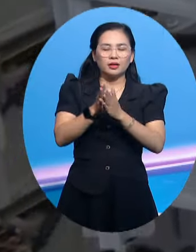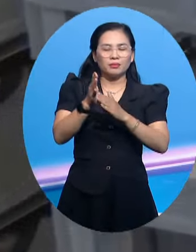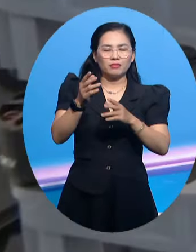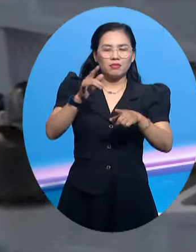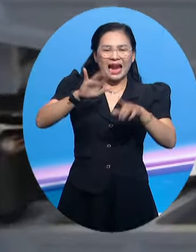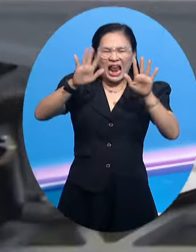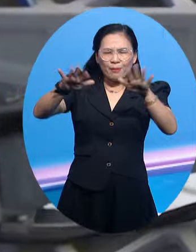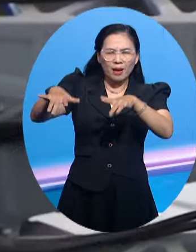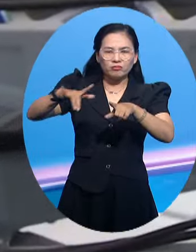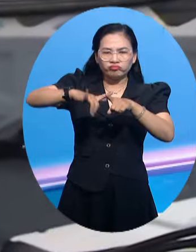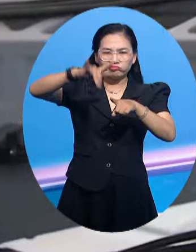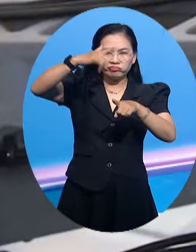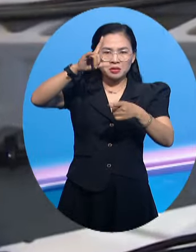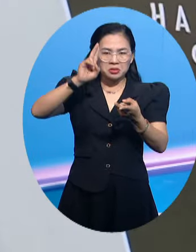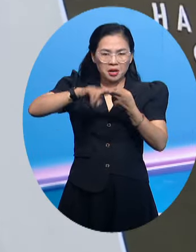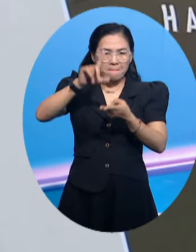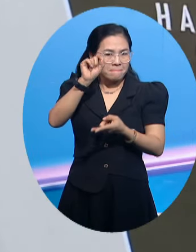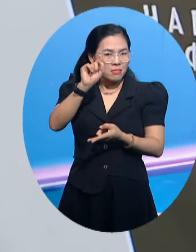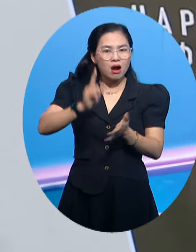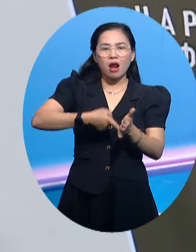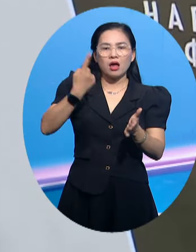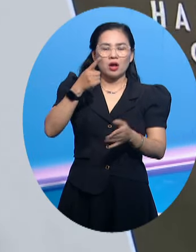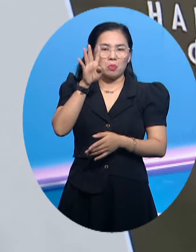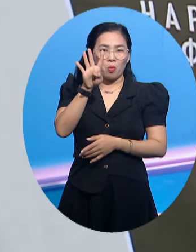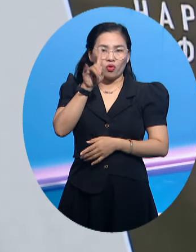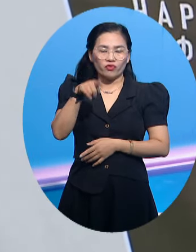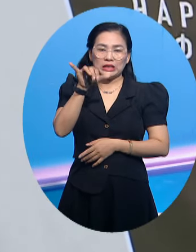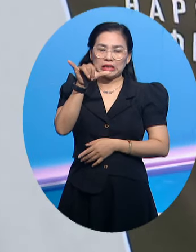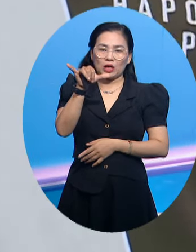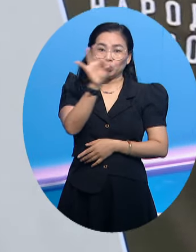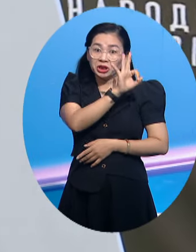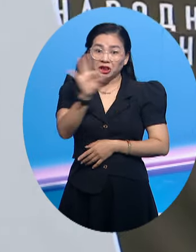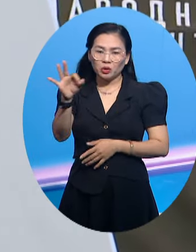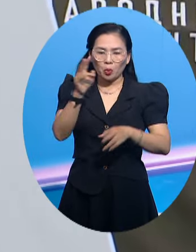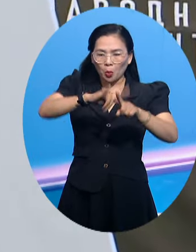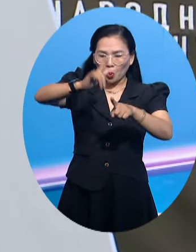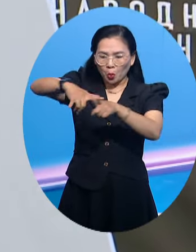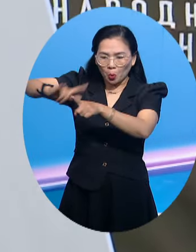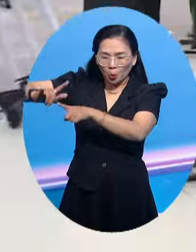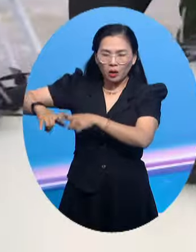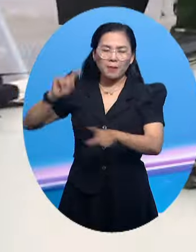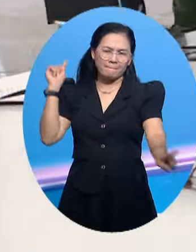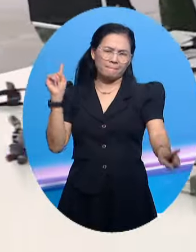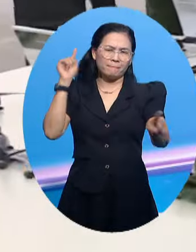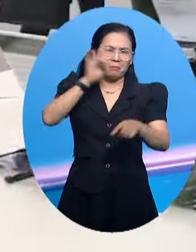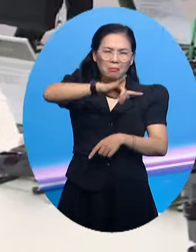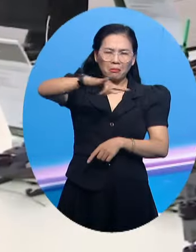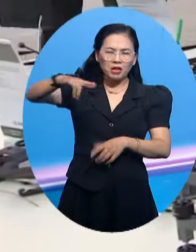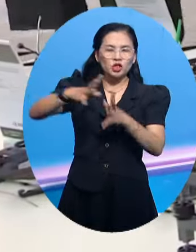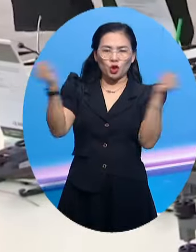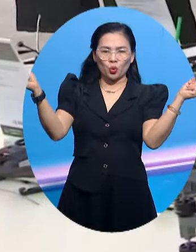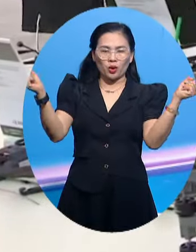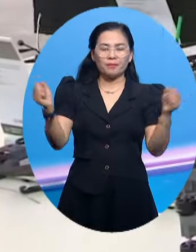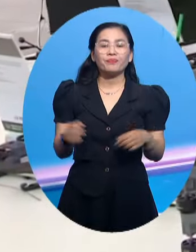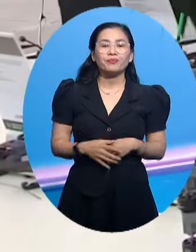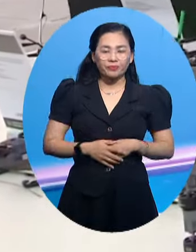không người lái lên khoảng 10 lần Đạt gần 1,4 triệu chiế trong năm nay để đảm bảo lực lượng vũ trang Nga dành chiến thắng ở Ukraina kể